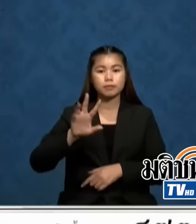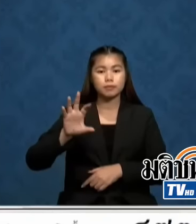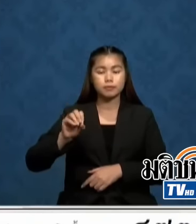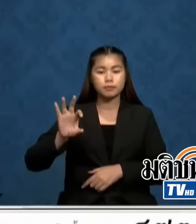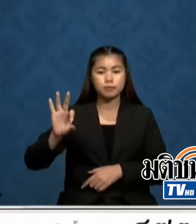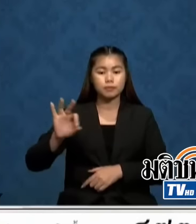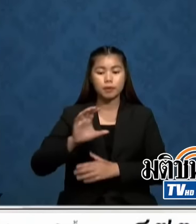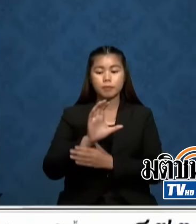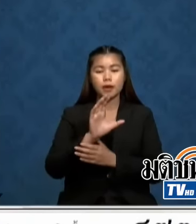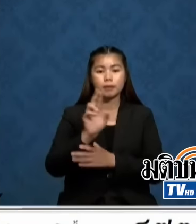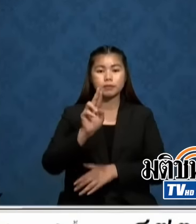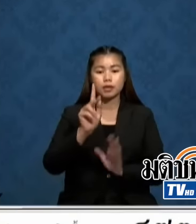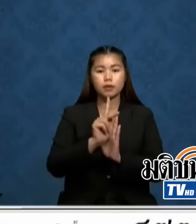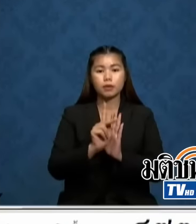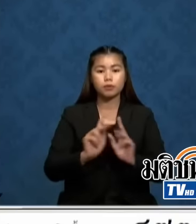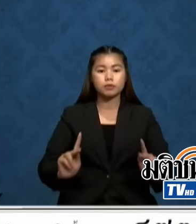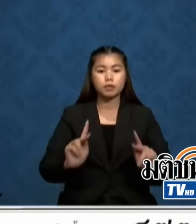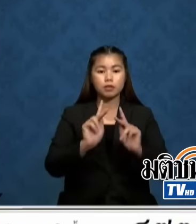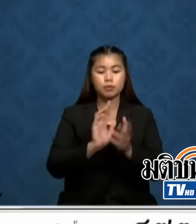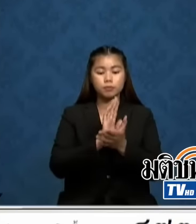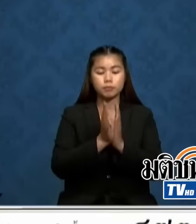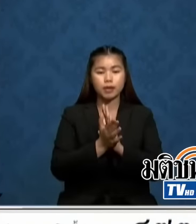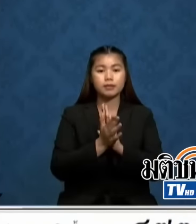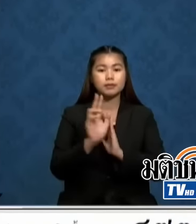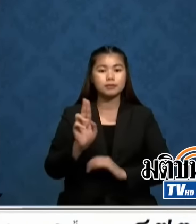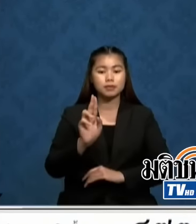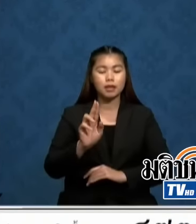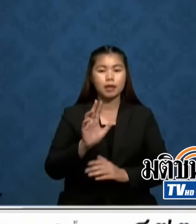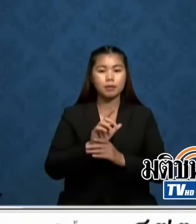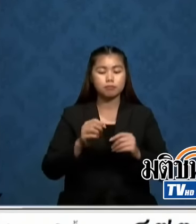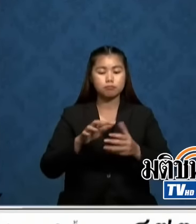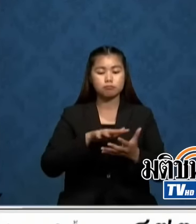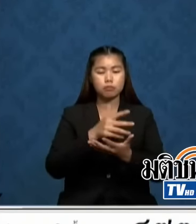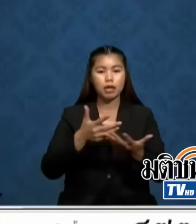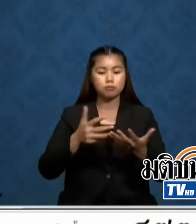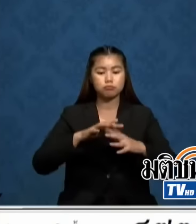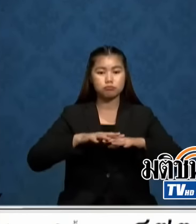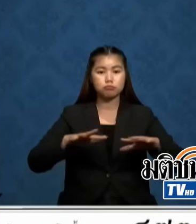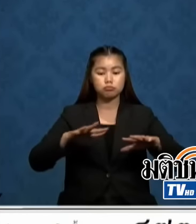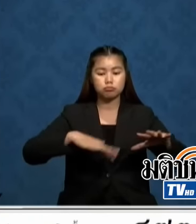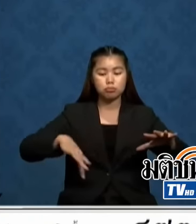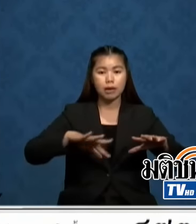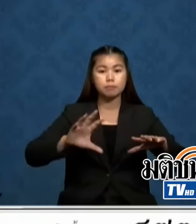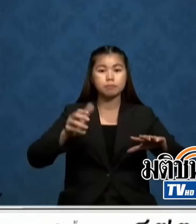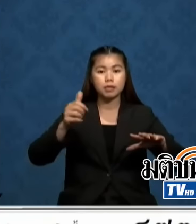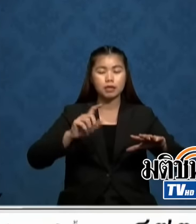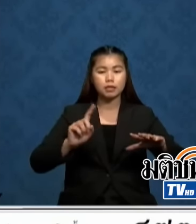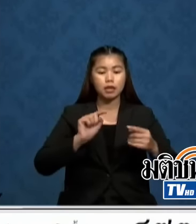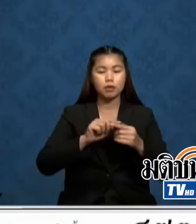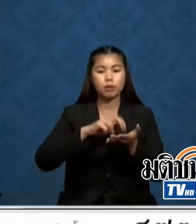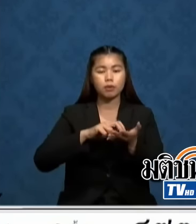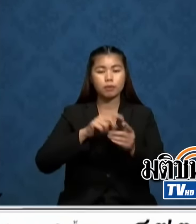การใช้บังคับกฎกระทรวงให้ใช้ผังเมืองรวมสำหรับการประกอบกิจการบางประเภทลงวันที่ 20